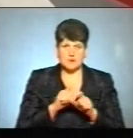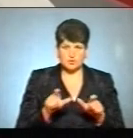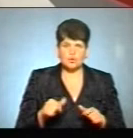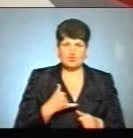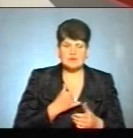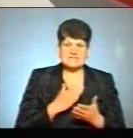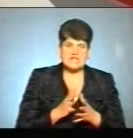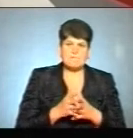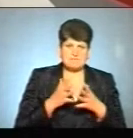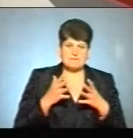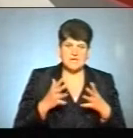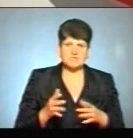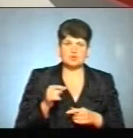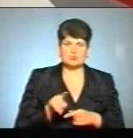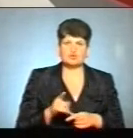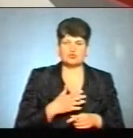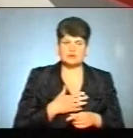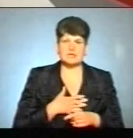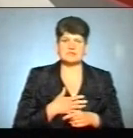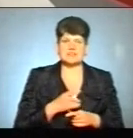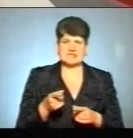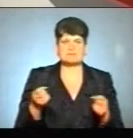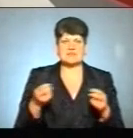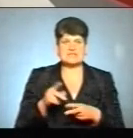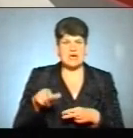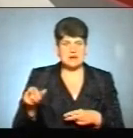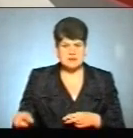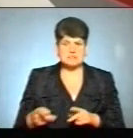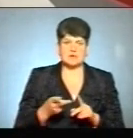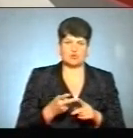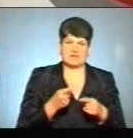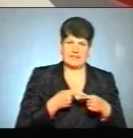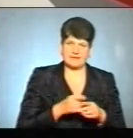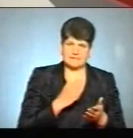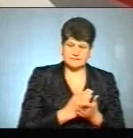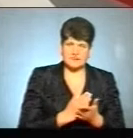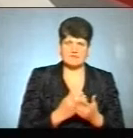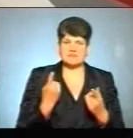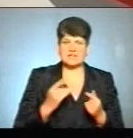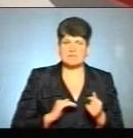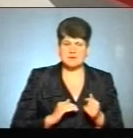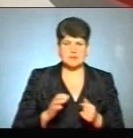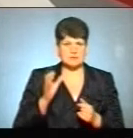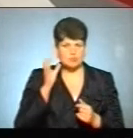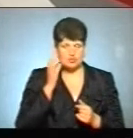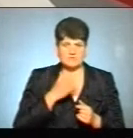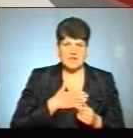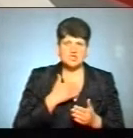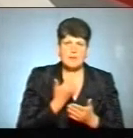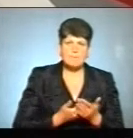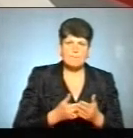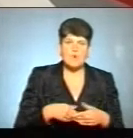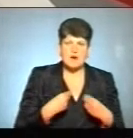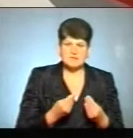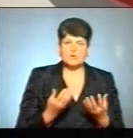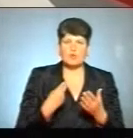є більшою, завдяки тому, що в нас є спеціалісти, в нас є частина техніки. Великий бізнес, прислухавшись до наших порад,